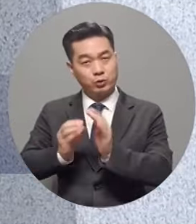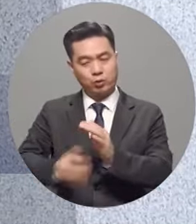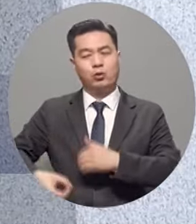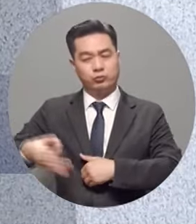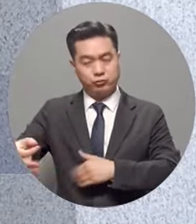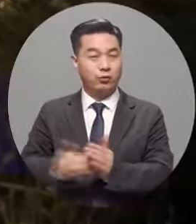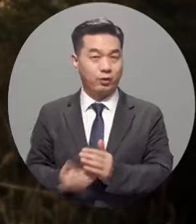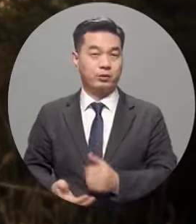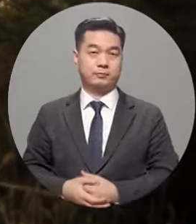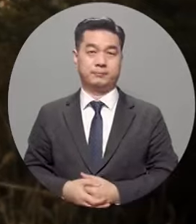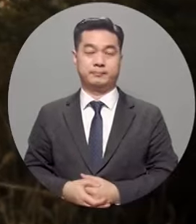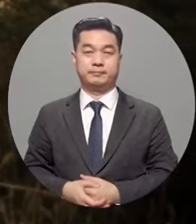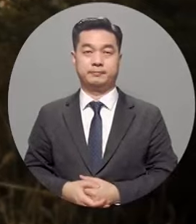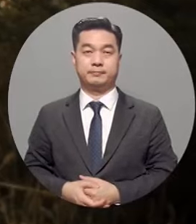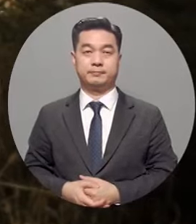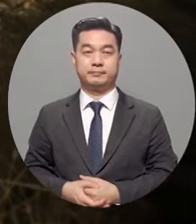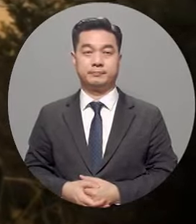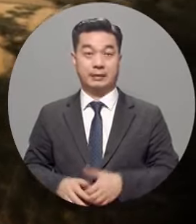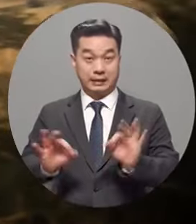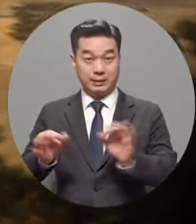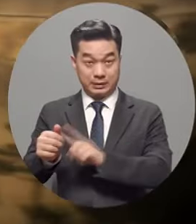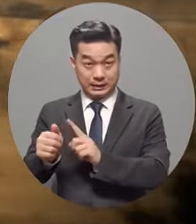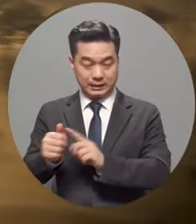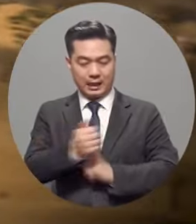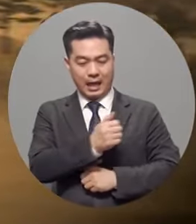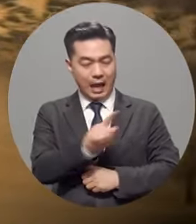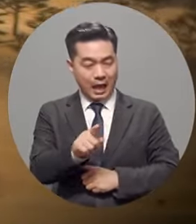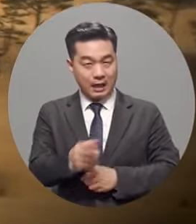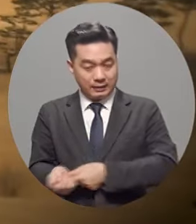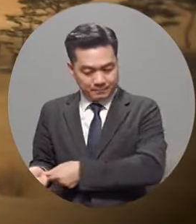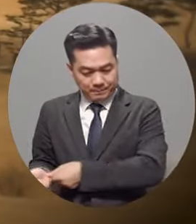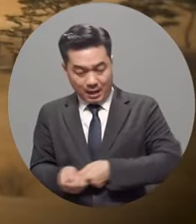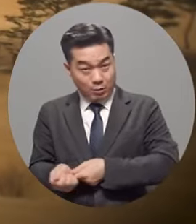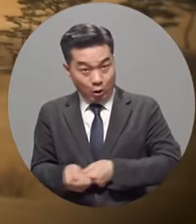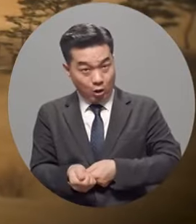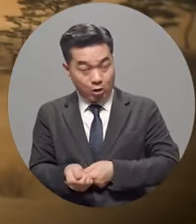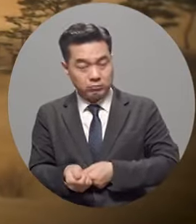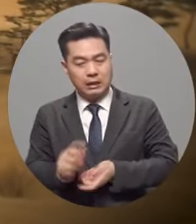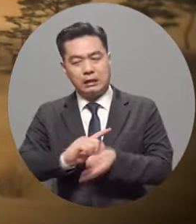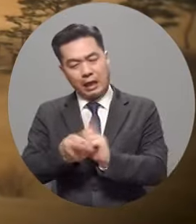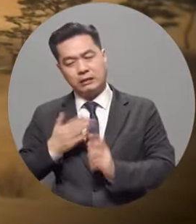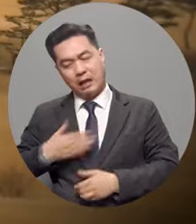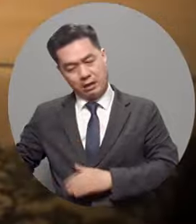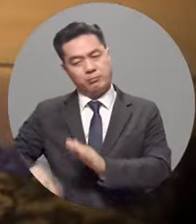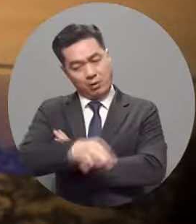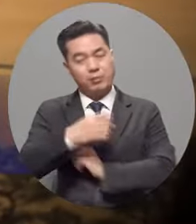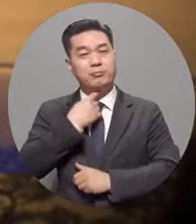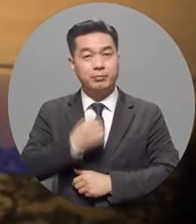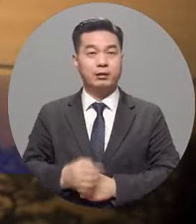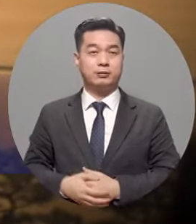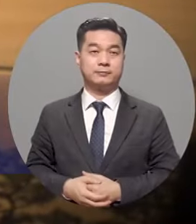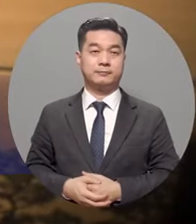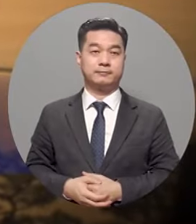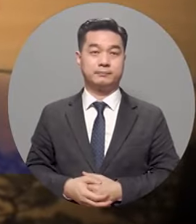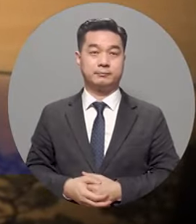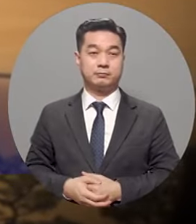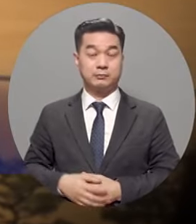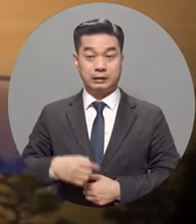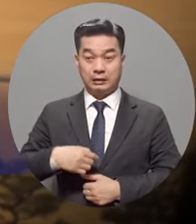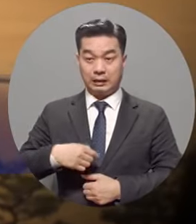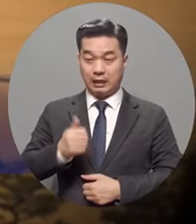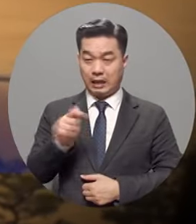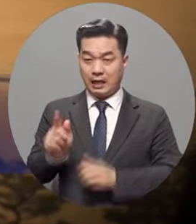주기도 하고. 김 씨는 하 시장과 지인들이 친 골프비도 대신 내줬다고 말했습니다. 관리가 접대해야 되는